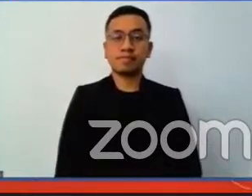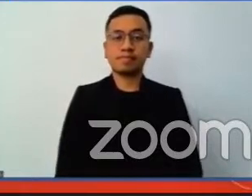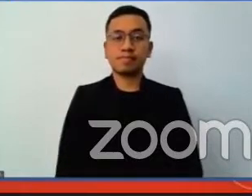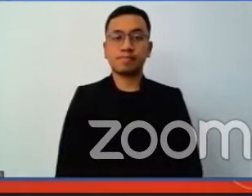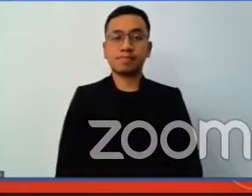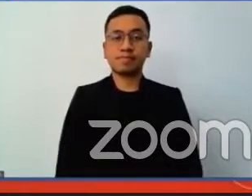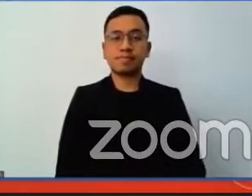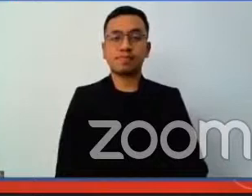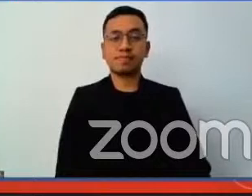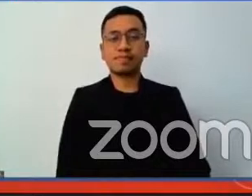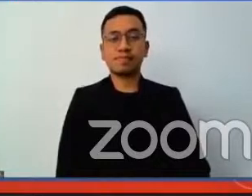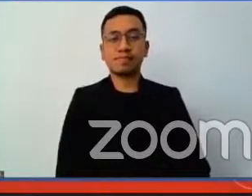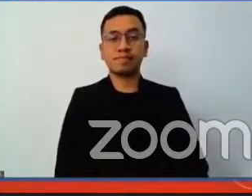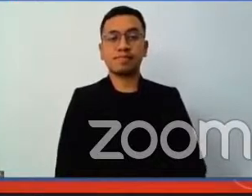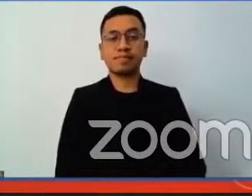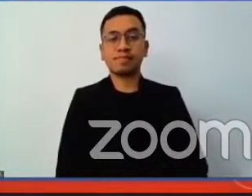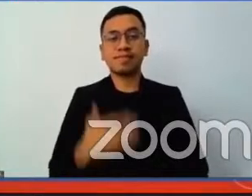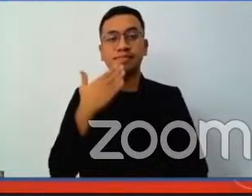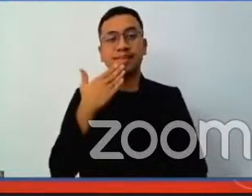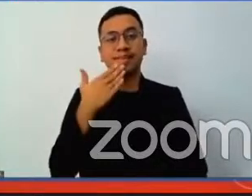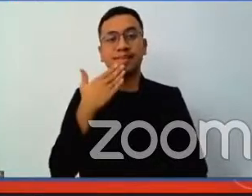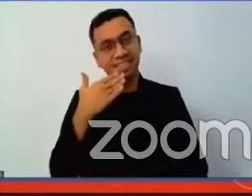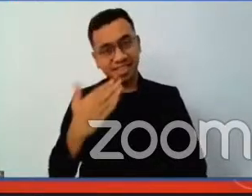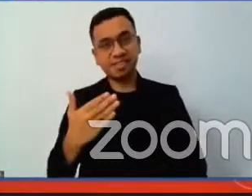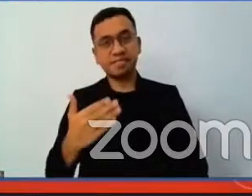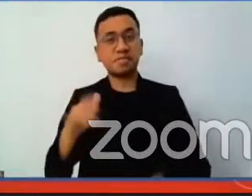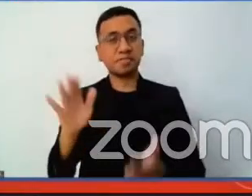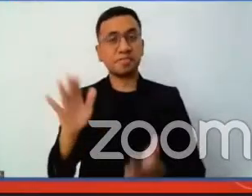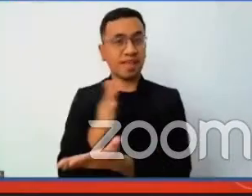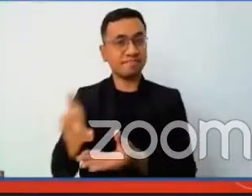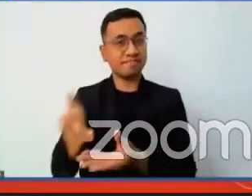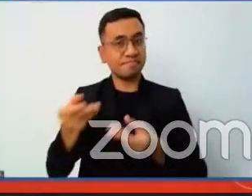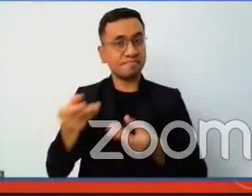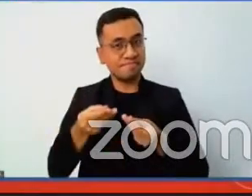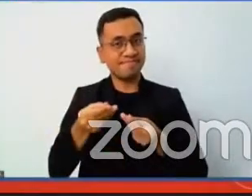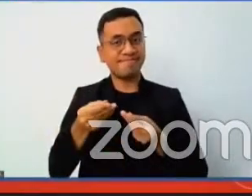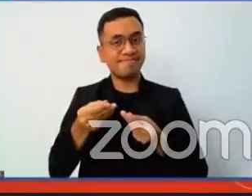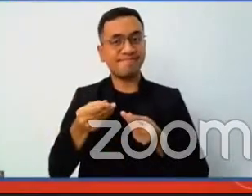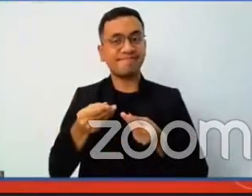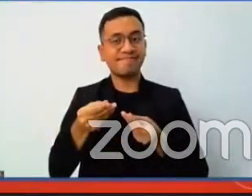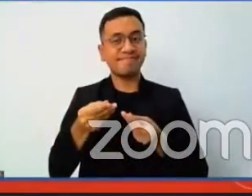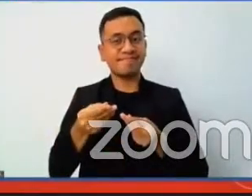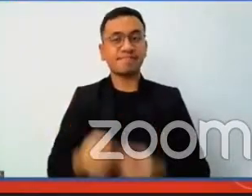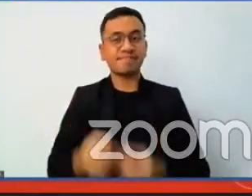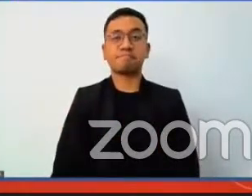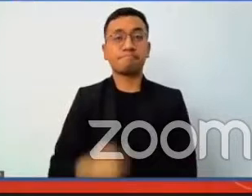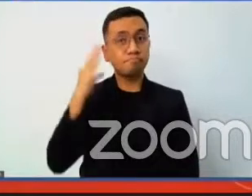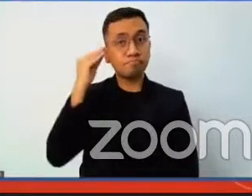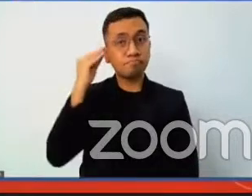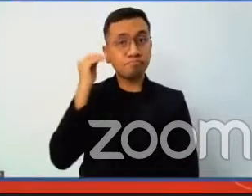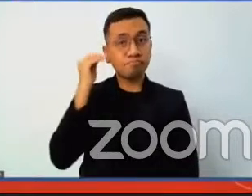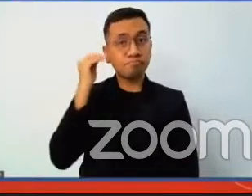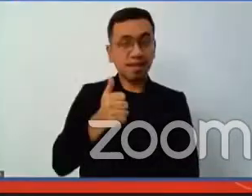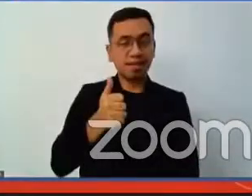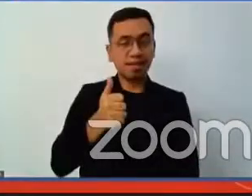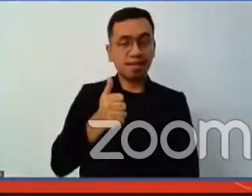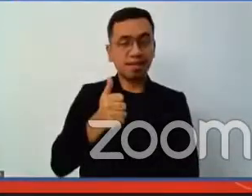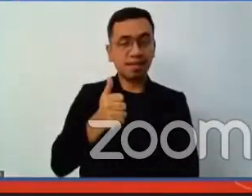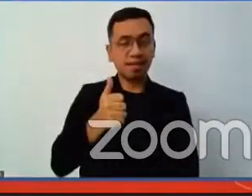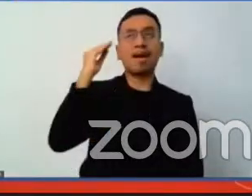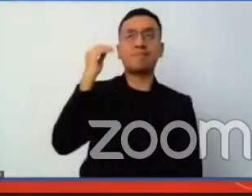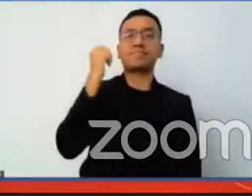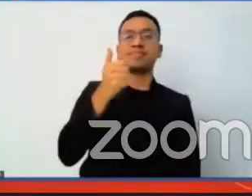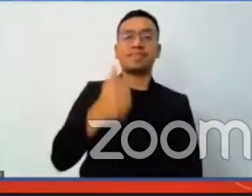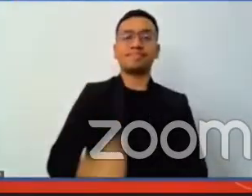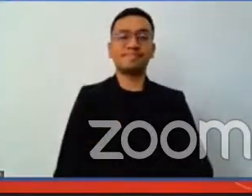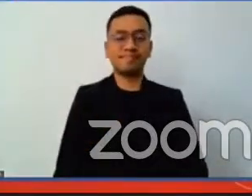Terima kasih Mas Hafiz atas waktu yang diberikan kepada saya. Bisa didengar suara saya, Mas Hafiz? Dengar, Bu. Jelas, Bu